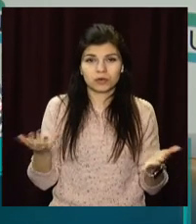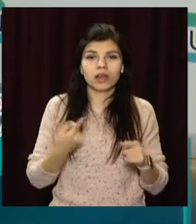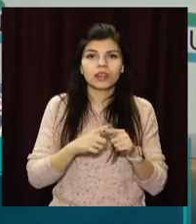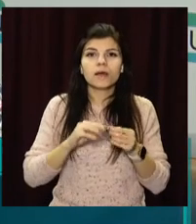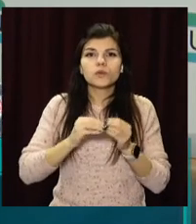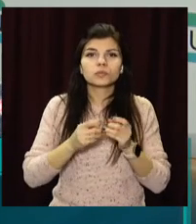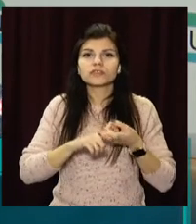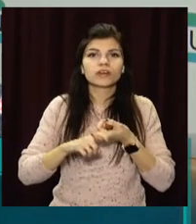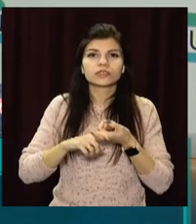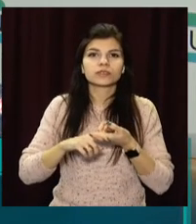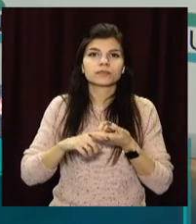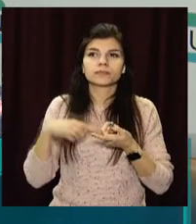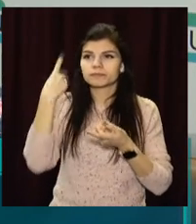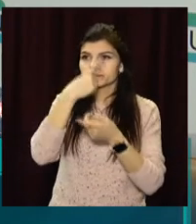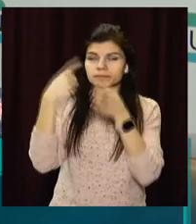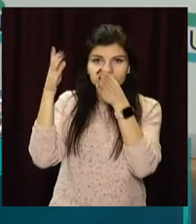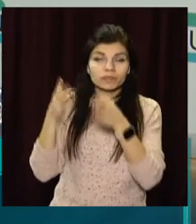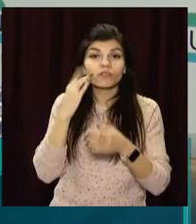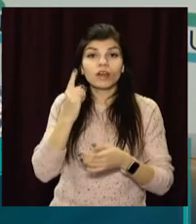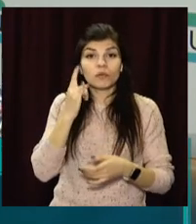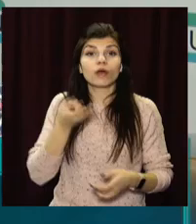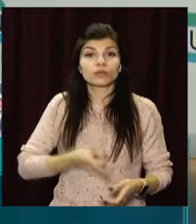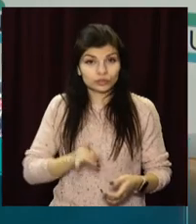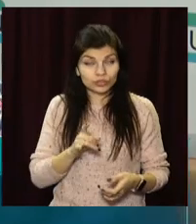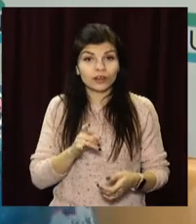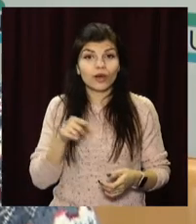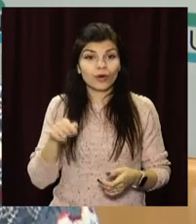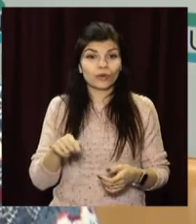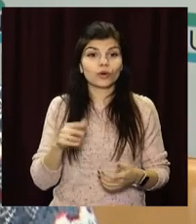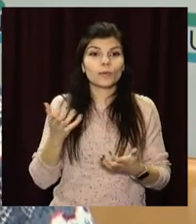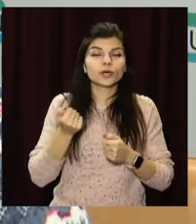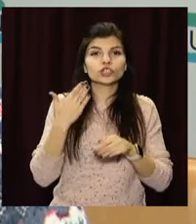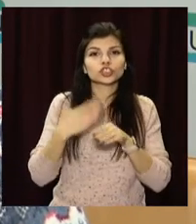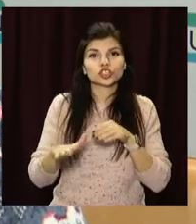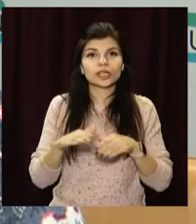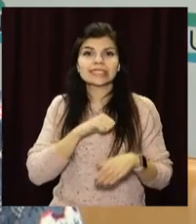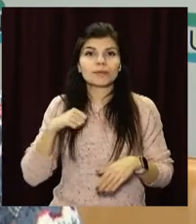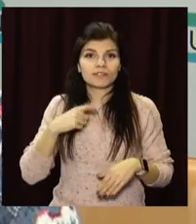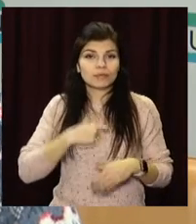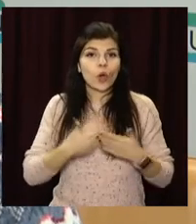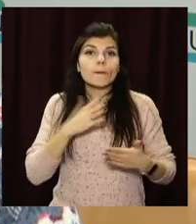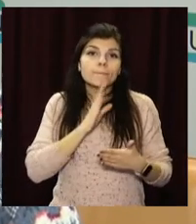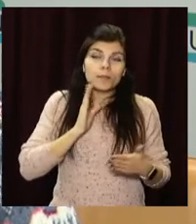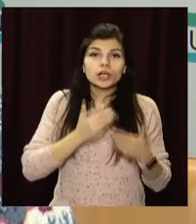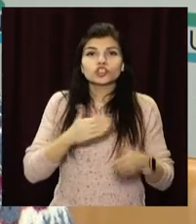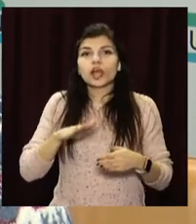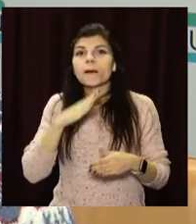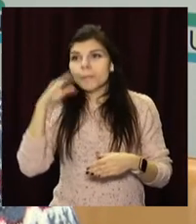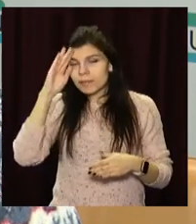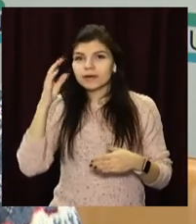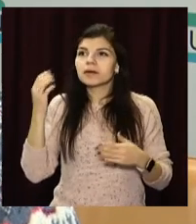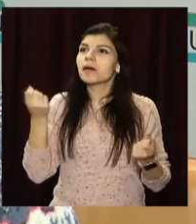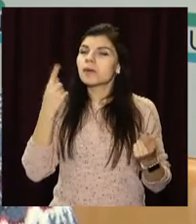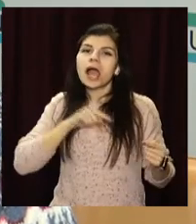проблема зв'язана з ідентичністю, тому що дитина, коли народжується, він бере частину самого себе від мами, частину від папи.